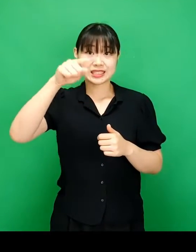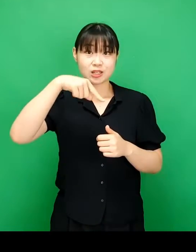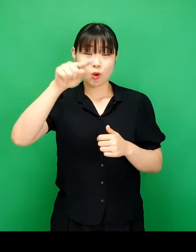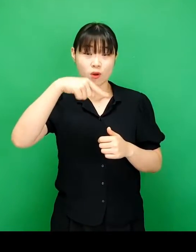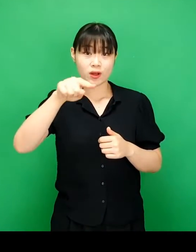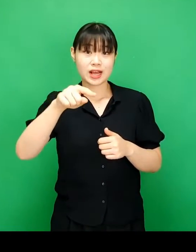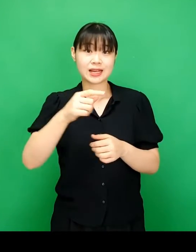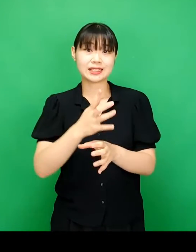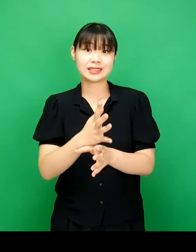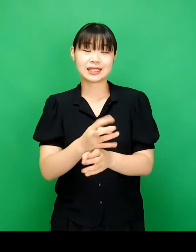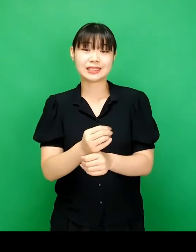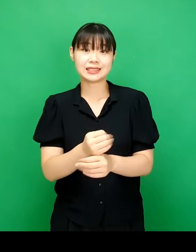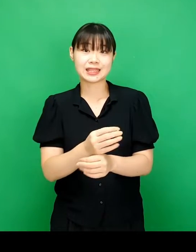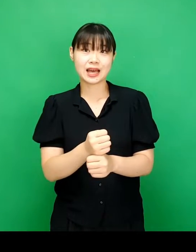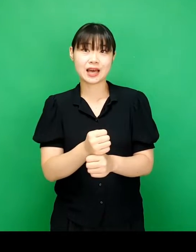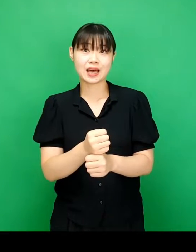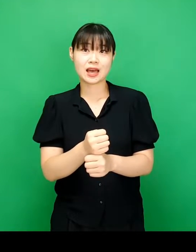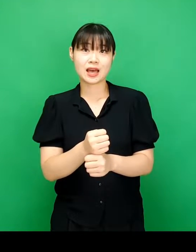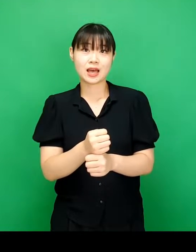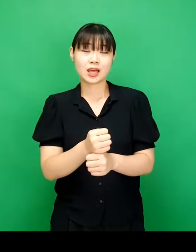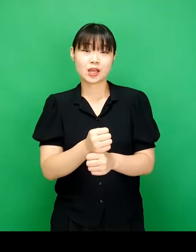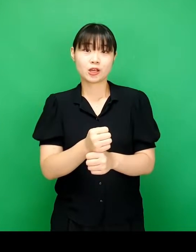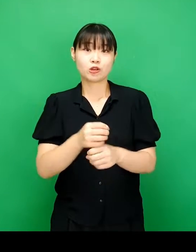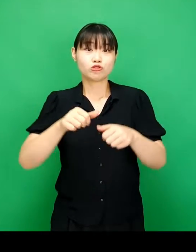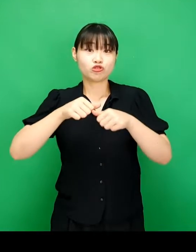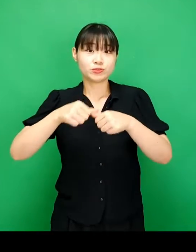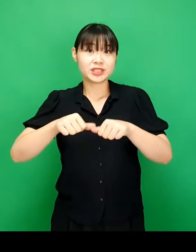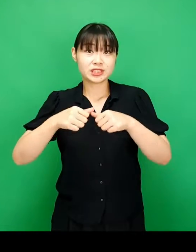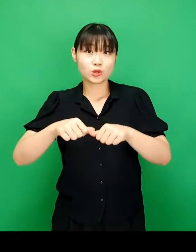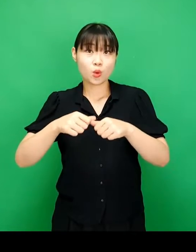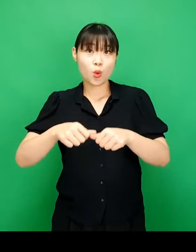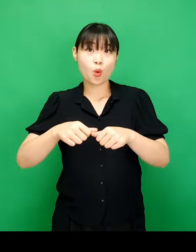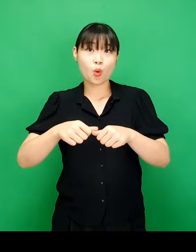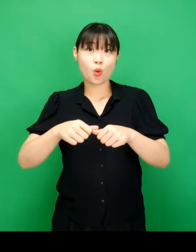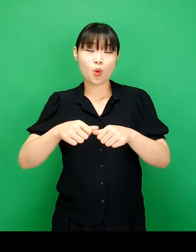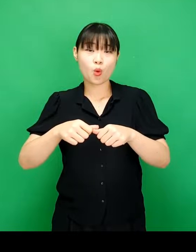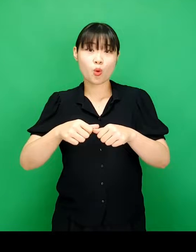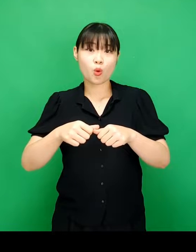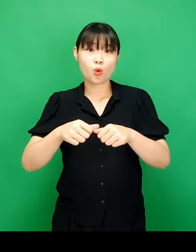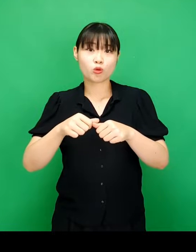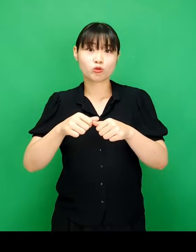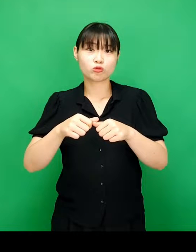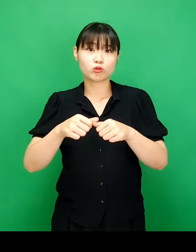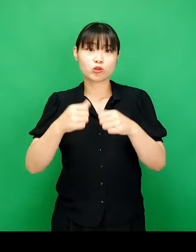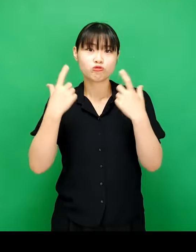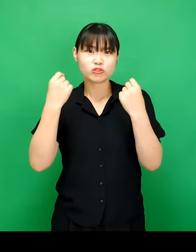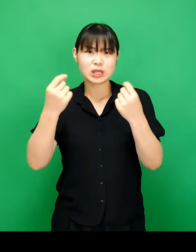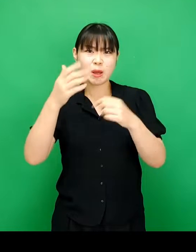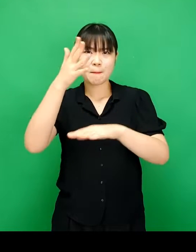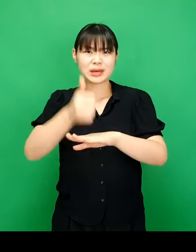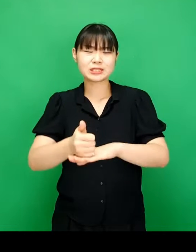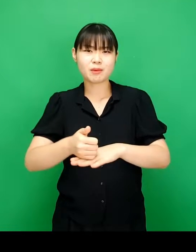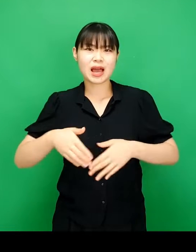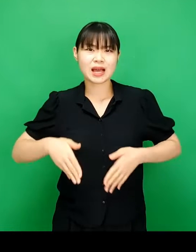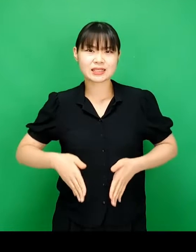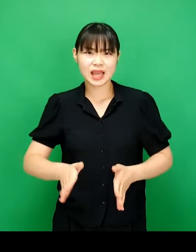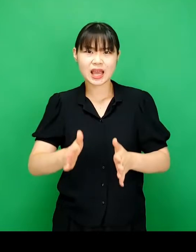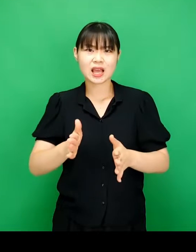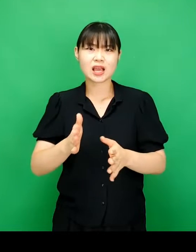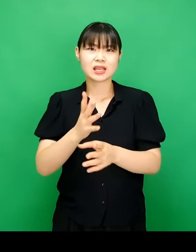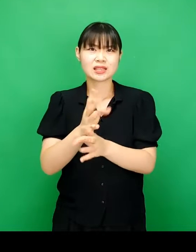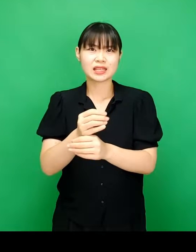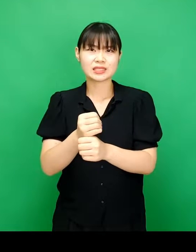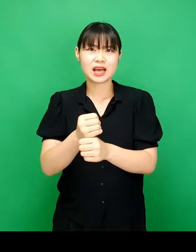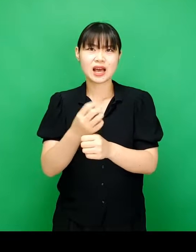데이터를 스크롤해 내려가서 날짜 형식이 주민등록번호 형식으로 유지되는 마지막 행의 생년,